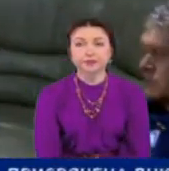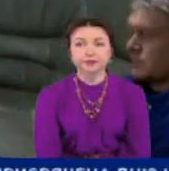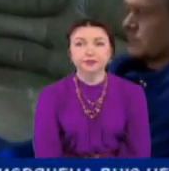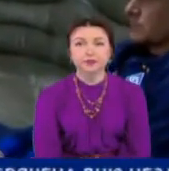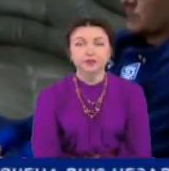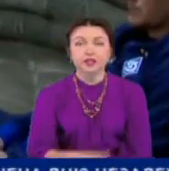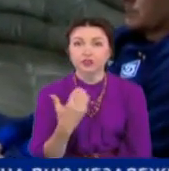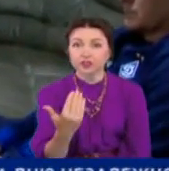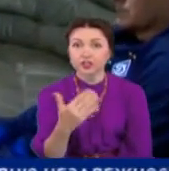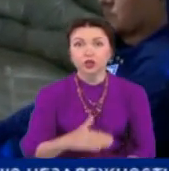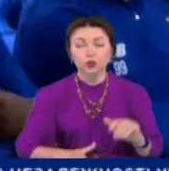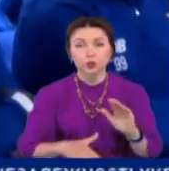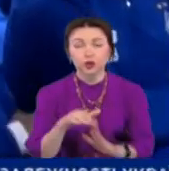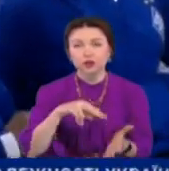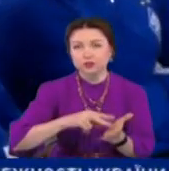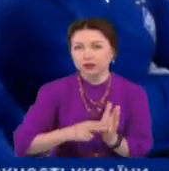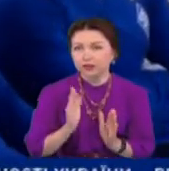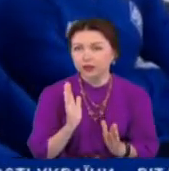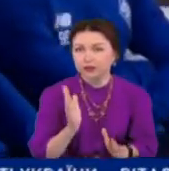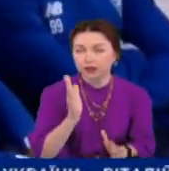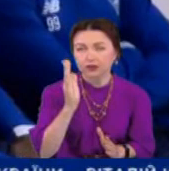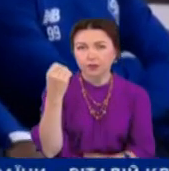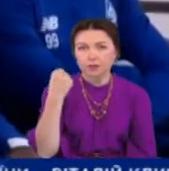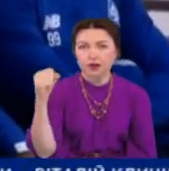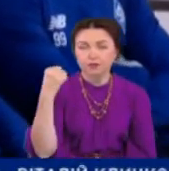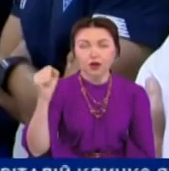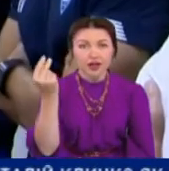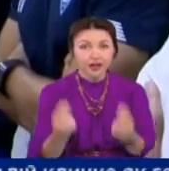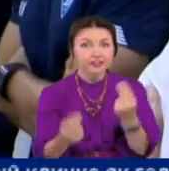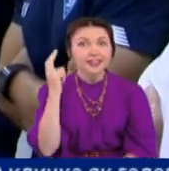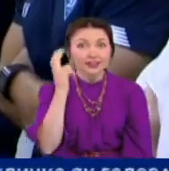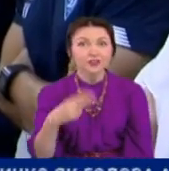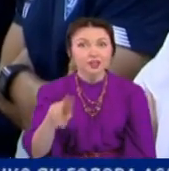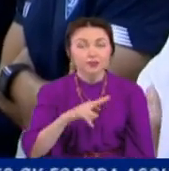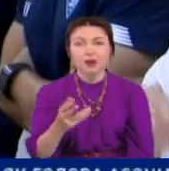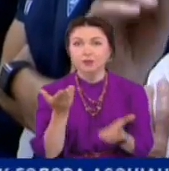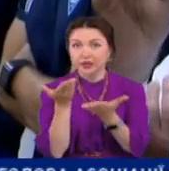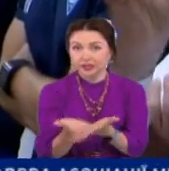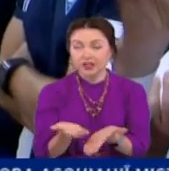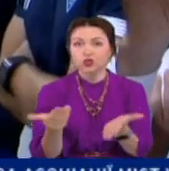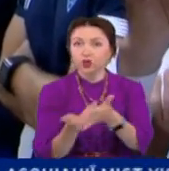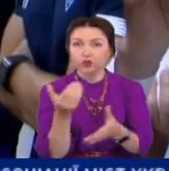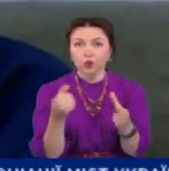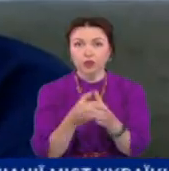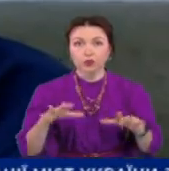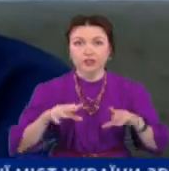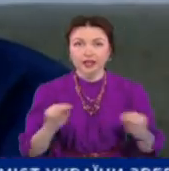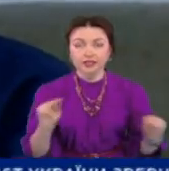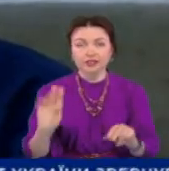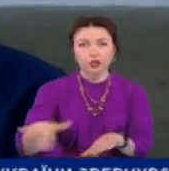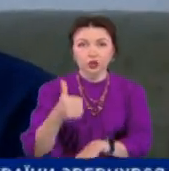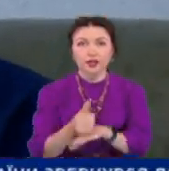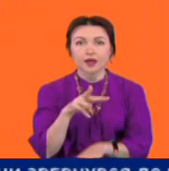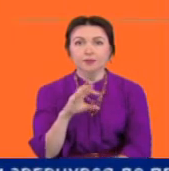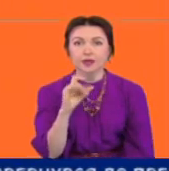А в їхніх руках стратегія і тактика перемог. Гравцям київського «Динамо» представили нову команду тренерів на чолі з Михайличенком.